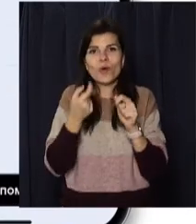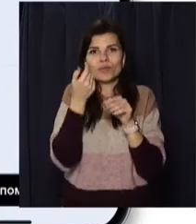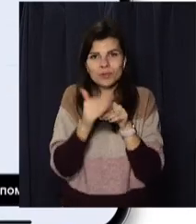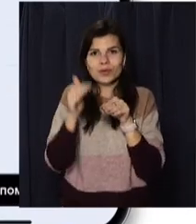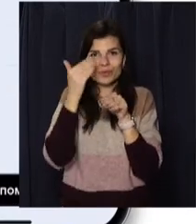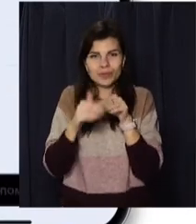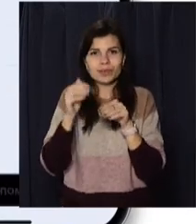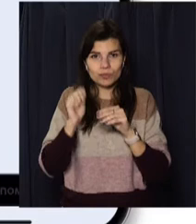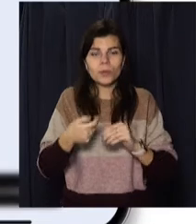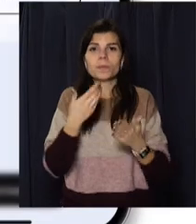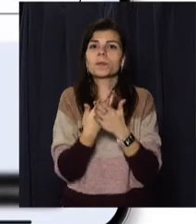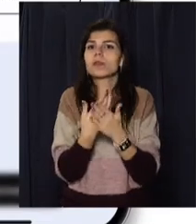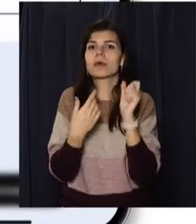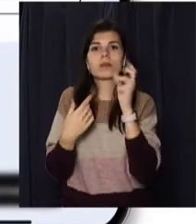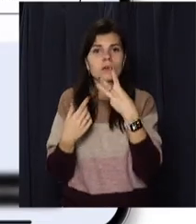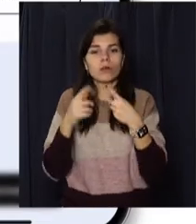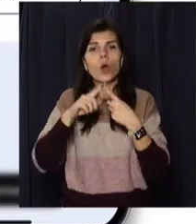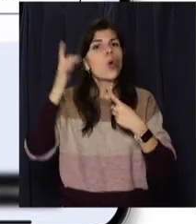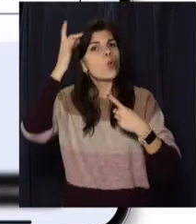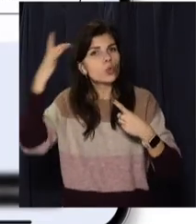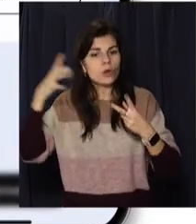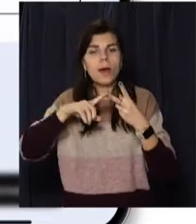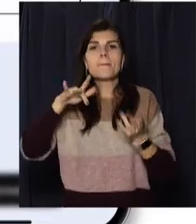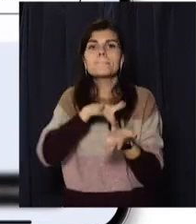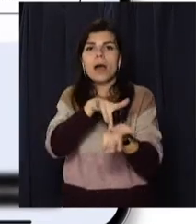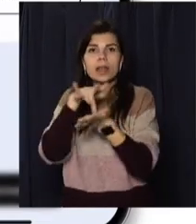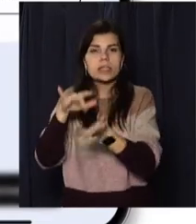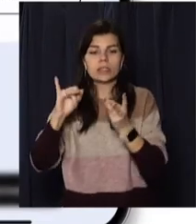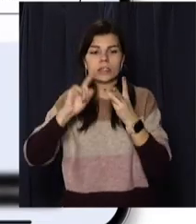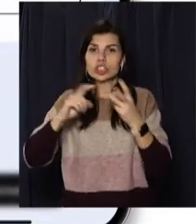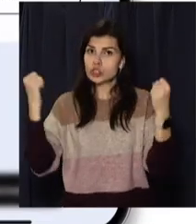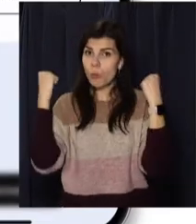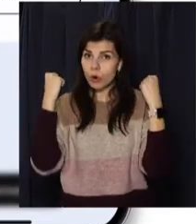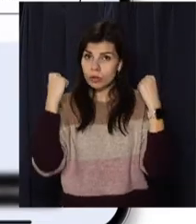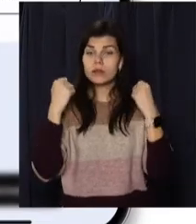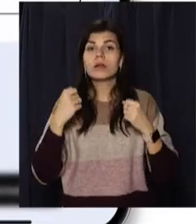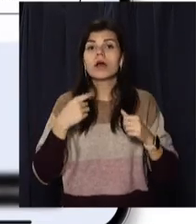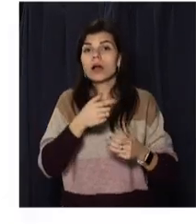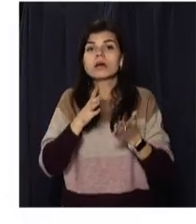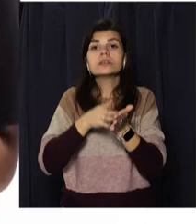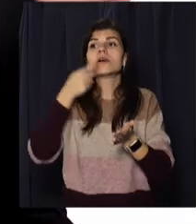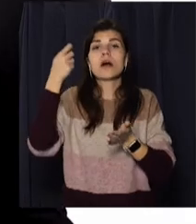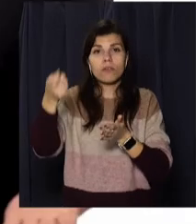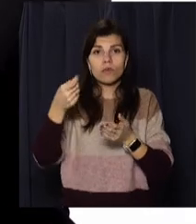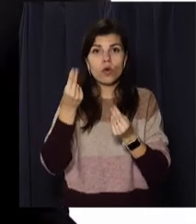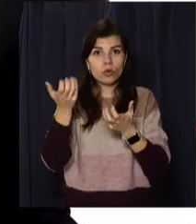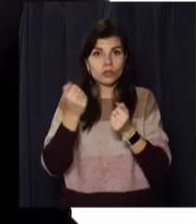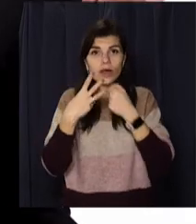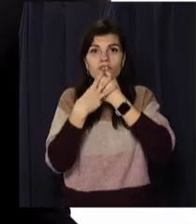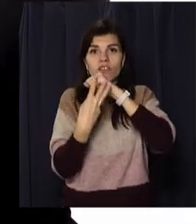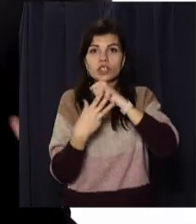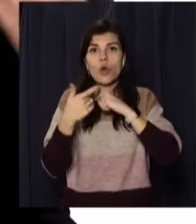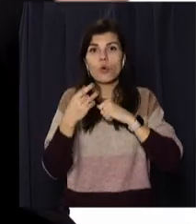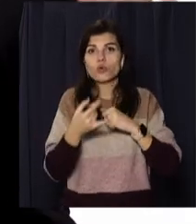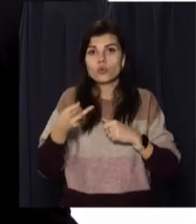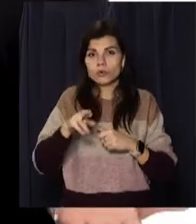можна придбати послуги у 3 сферах – культура, мандри та спорт. Дедлайн подання заявок на отримання грошей –